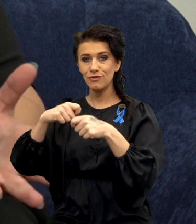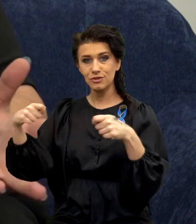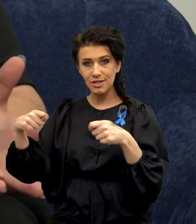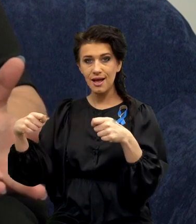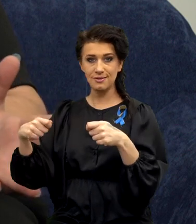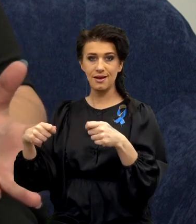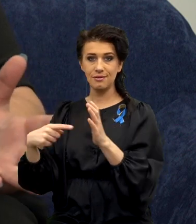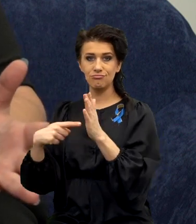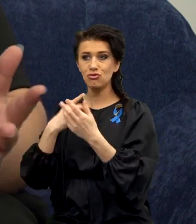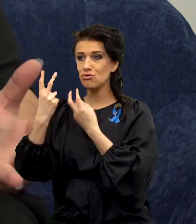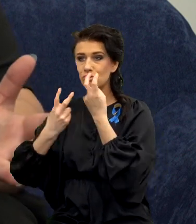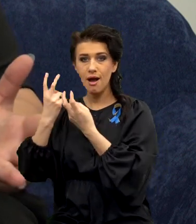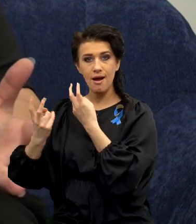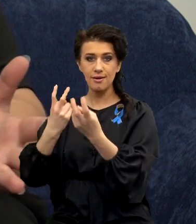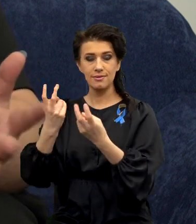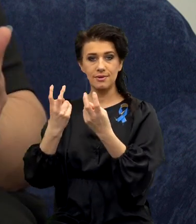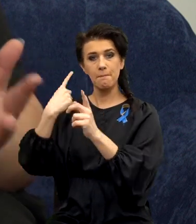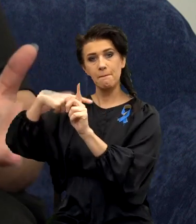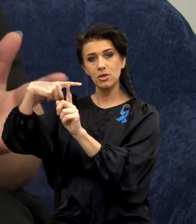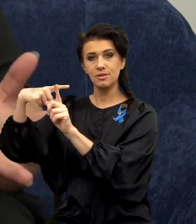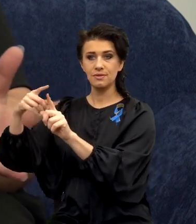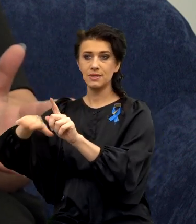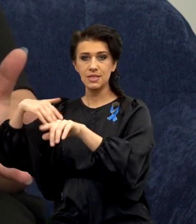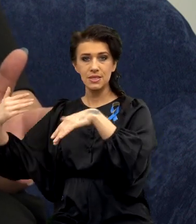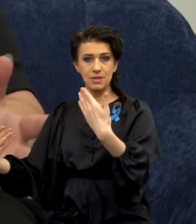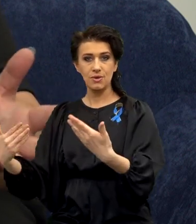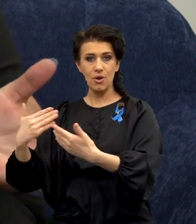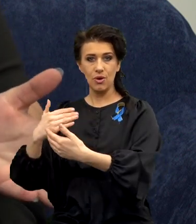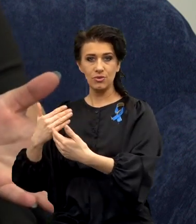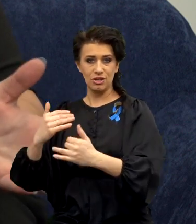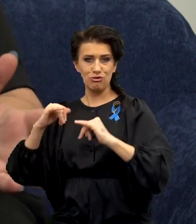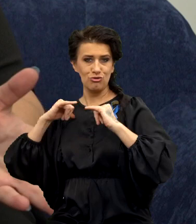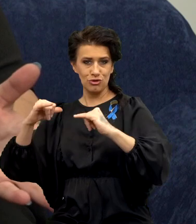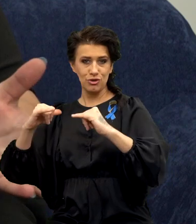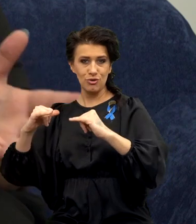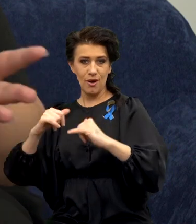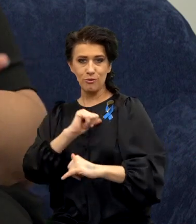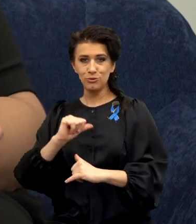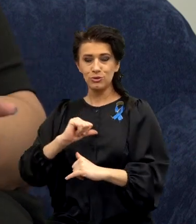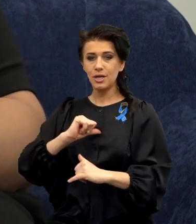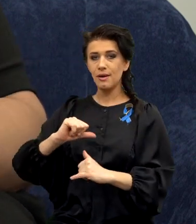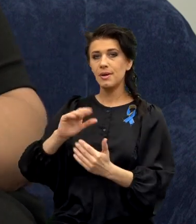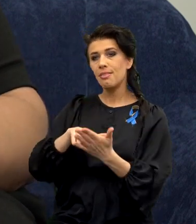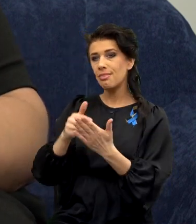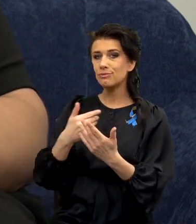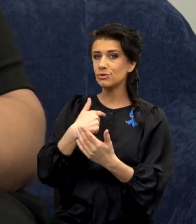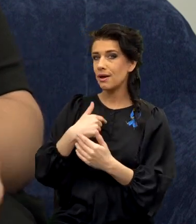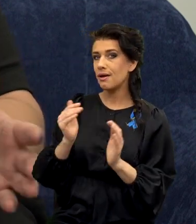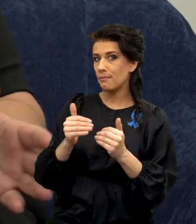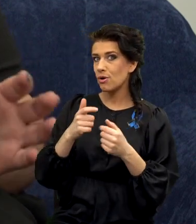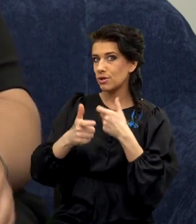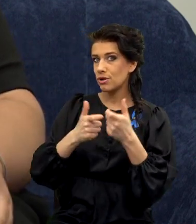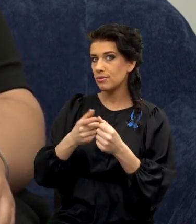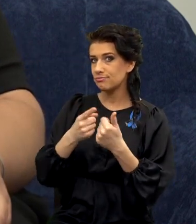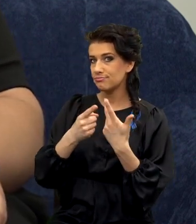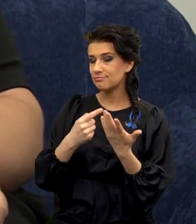w szukaniu u siebie jakichś pozytywów, tego, co ja mogę zrobić, jak mi się objawia to poczucie sprawczości mojej życiowej,